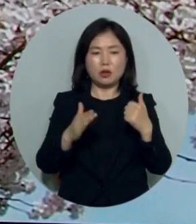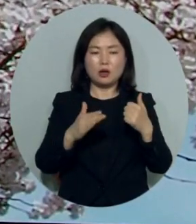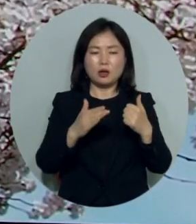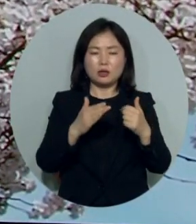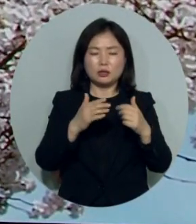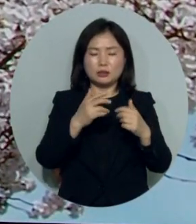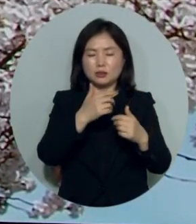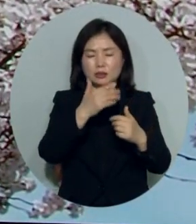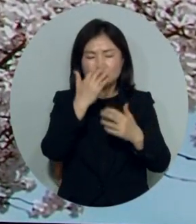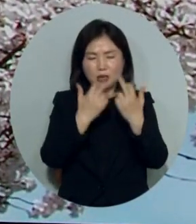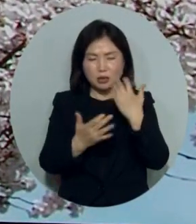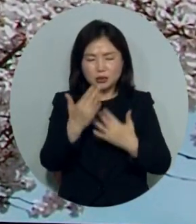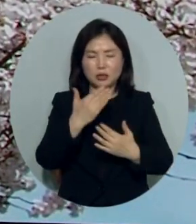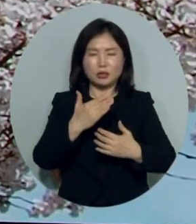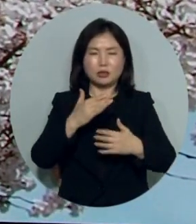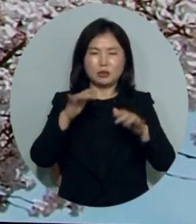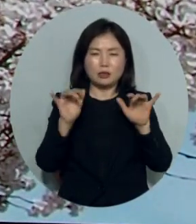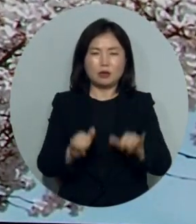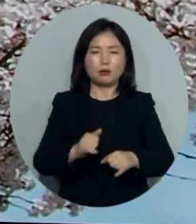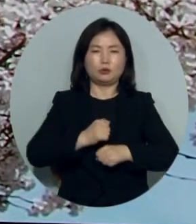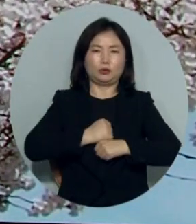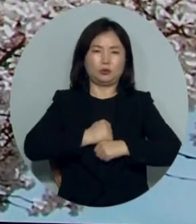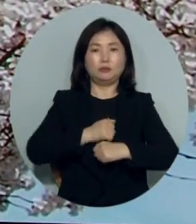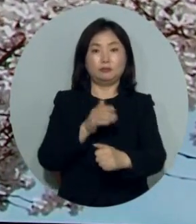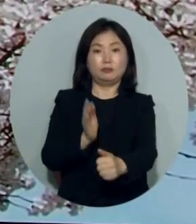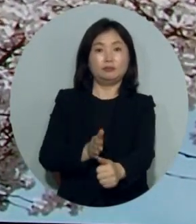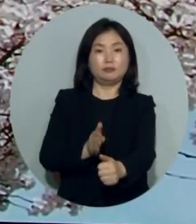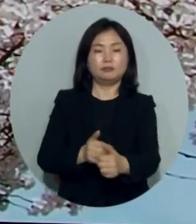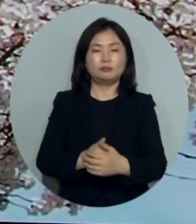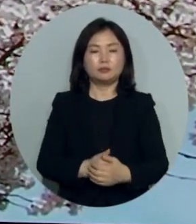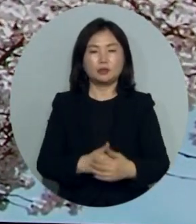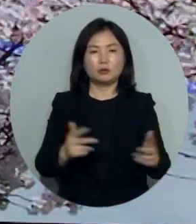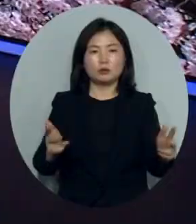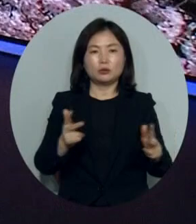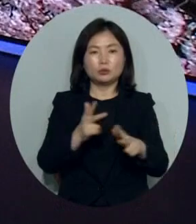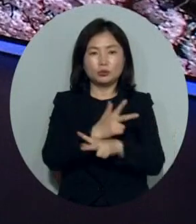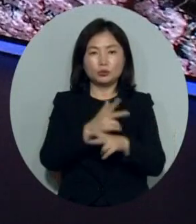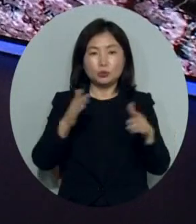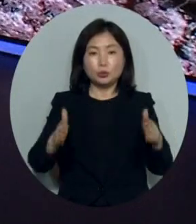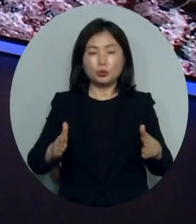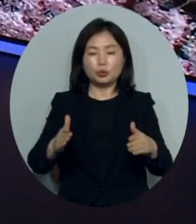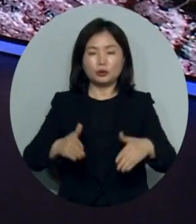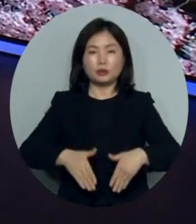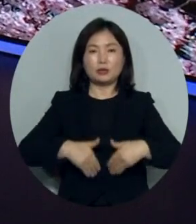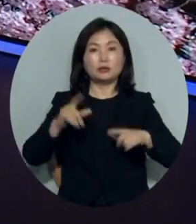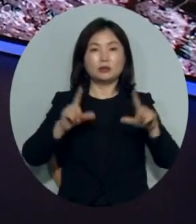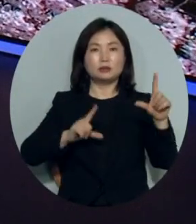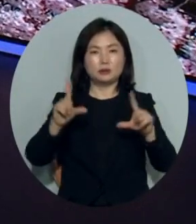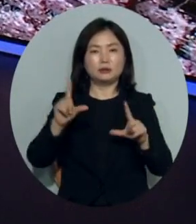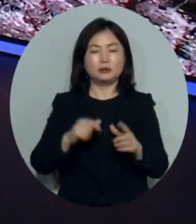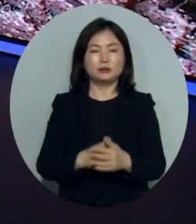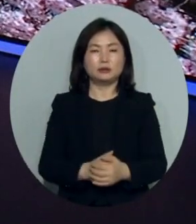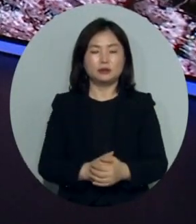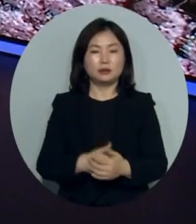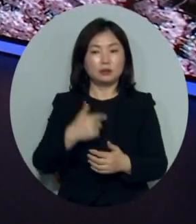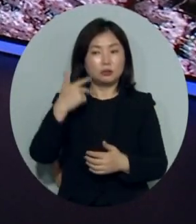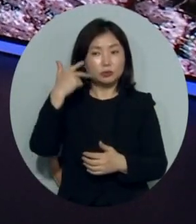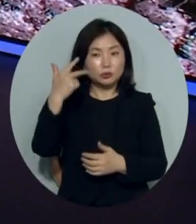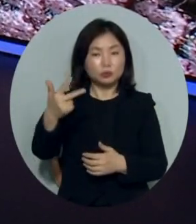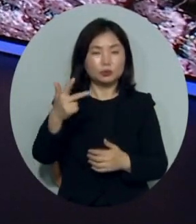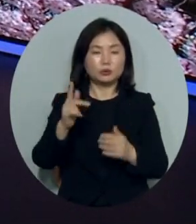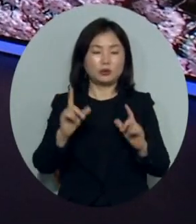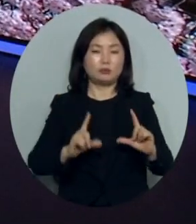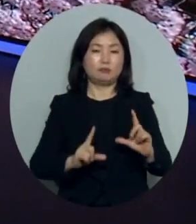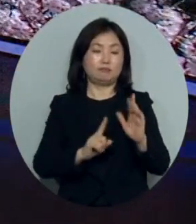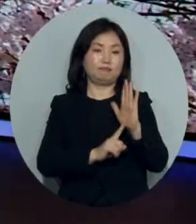작은 화재가 발생하지 않도록 주의하시는 게 좋겠습니다. 이번 주 우리 지역 계속해서 포근한 날씨를 보였는데요. 다음 주는